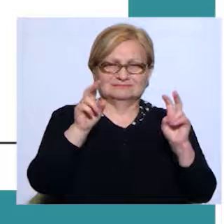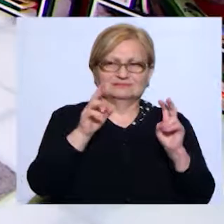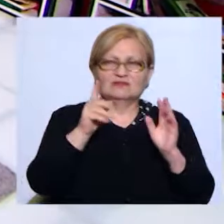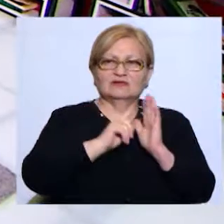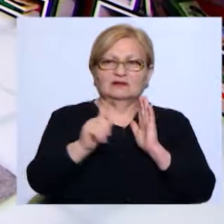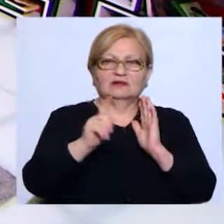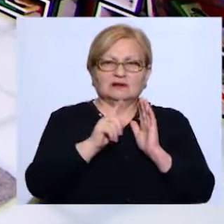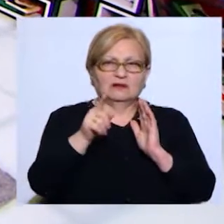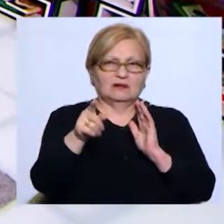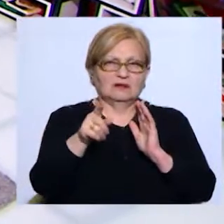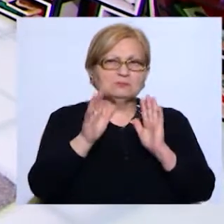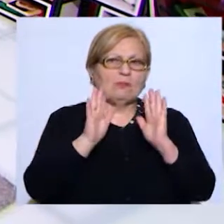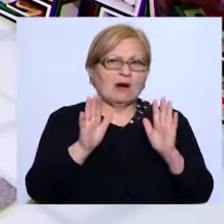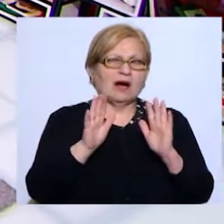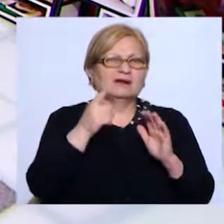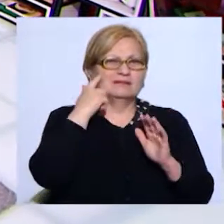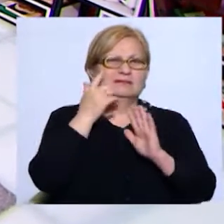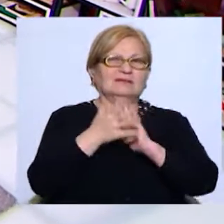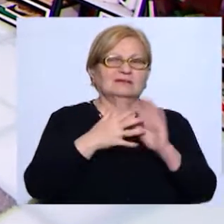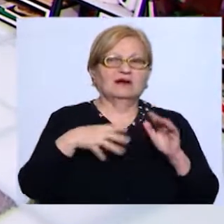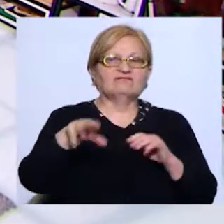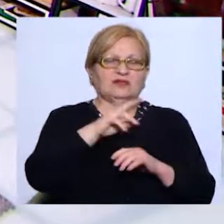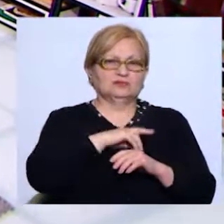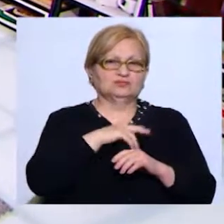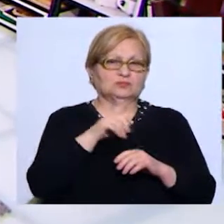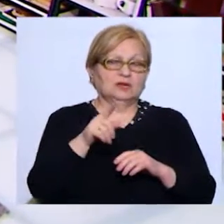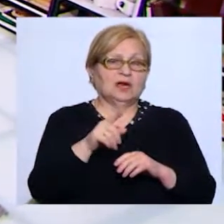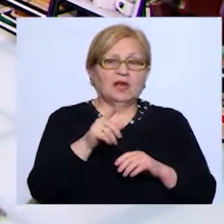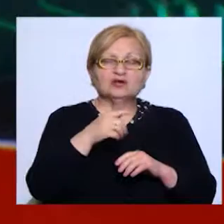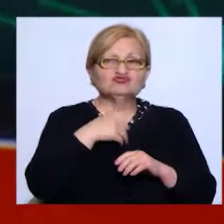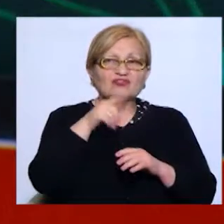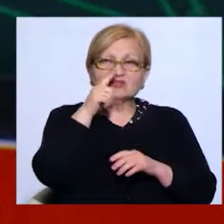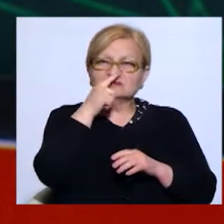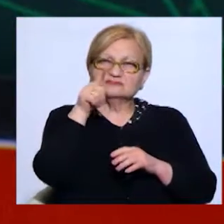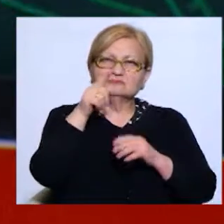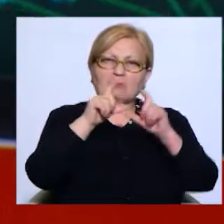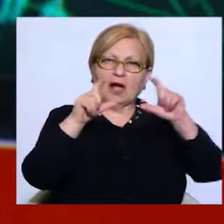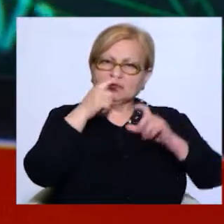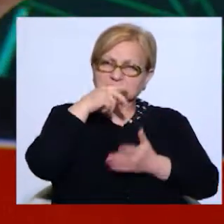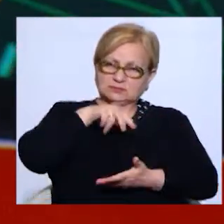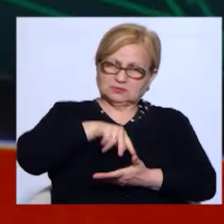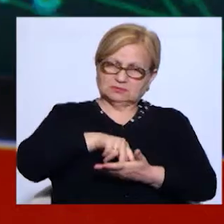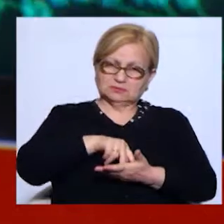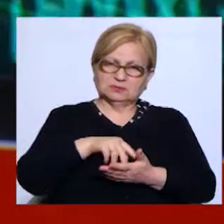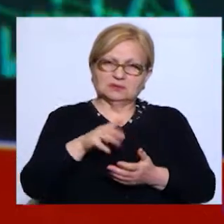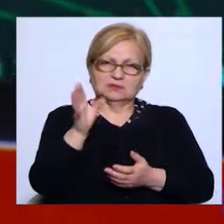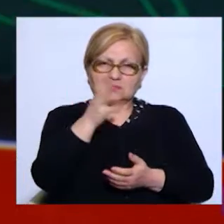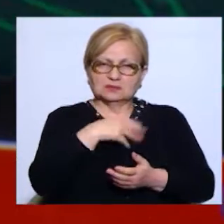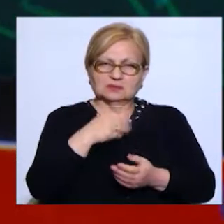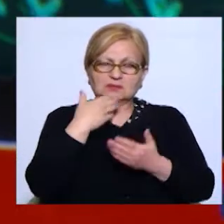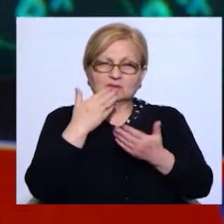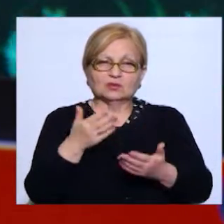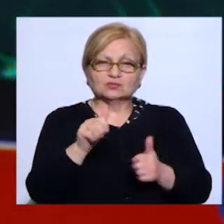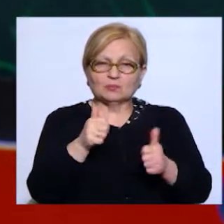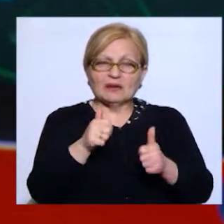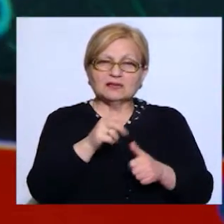ესე იგი მიკერძოებული ვიქნები, ხო? და ჩემი დასკვნები არ იქნება ობიექტური. ან თუ პეპსის მაღაზიის წინ დავდექი და იქიდან გამოსულ ადამიანებს ვკითხე,